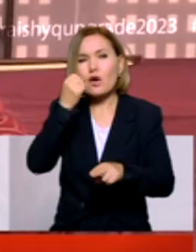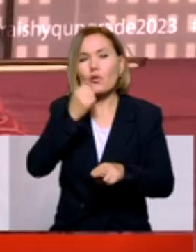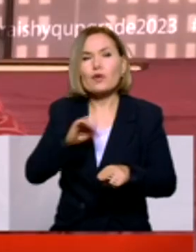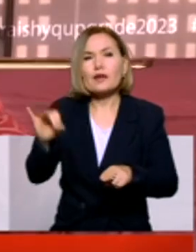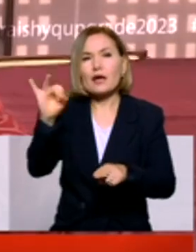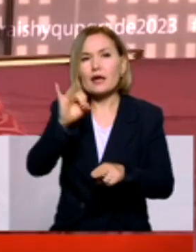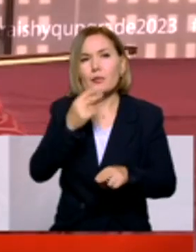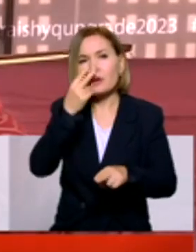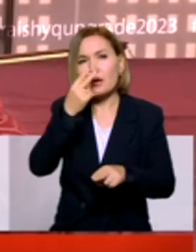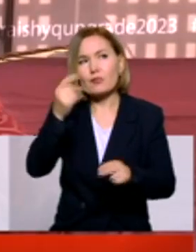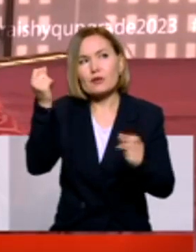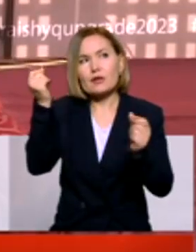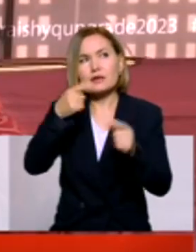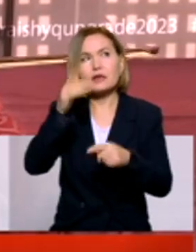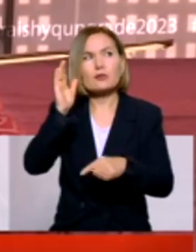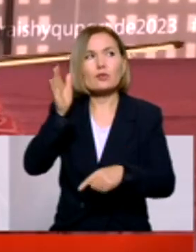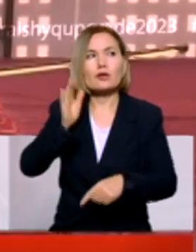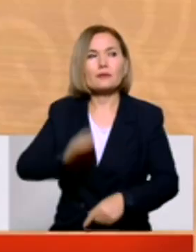танысады.